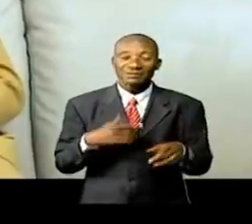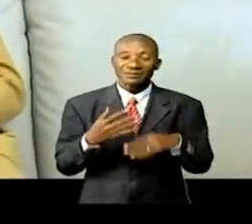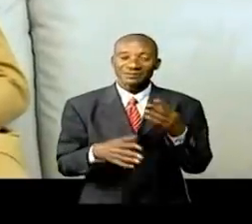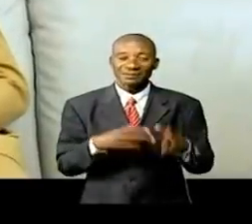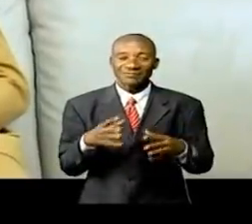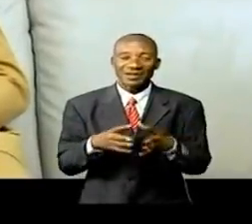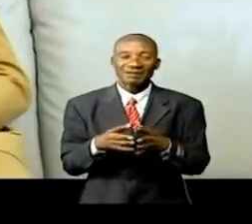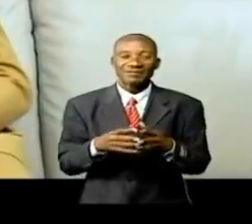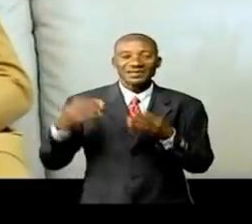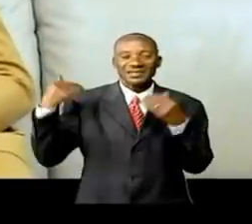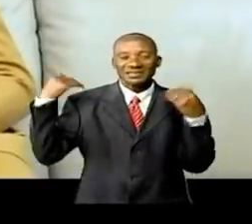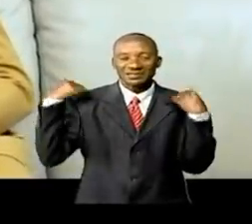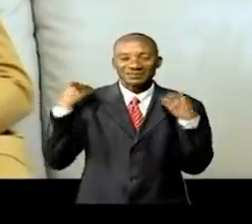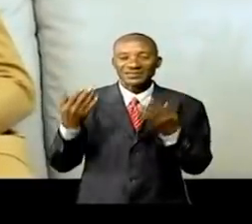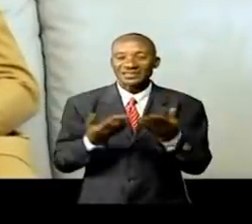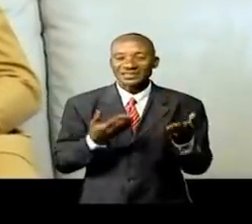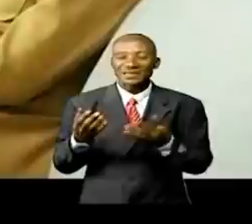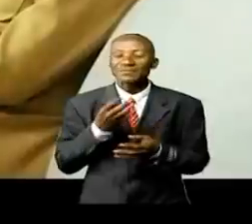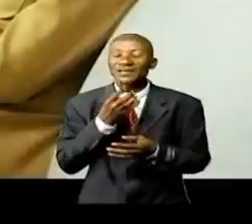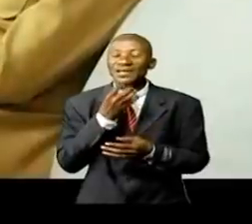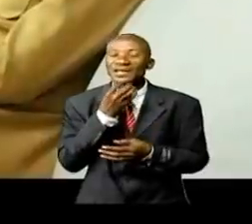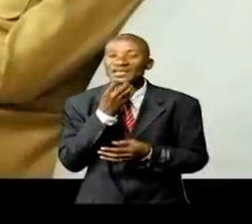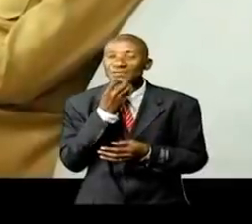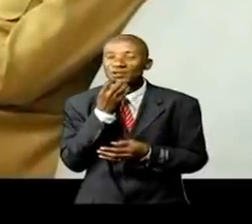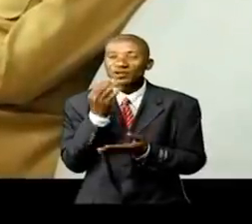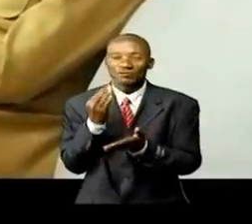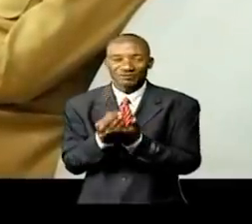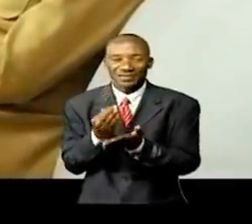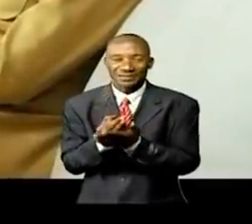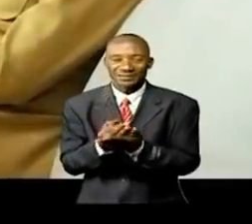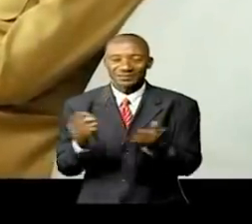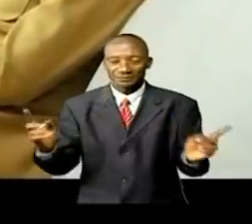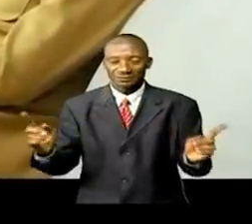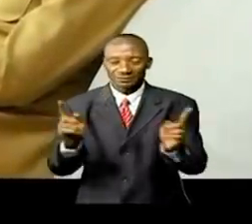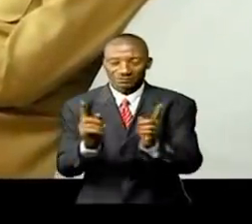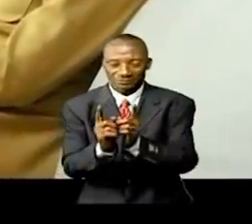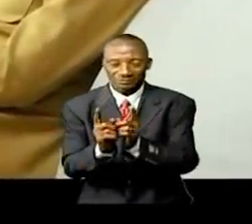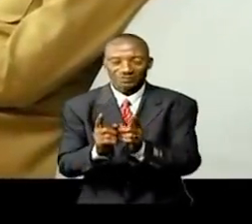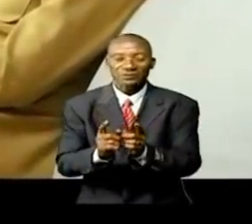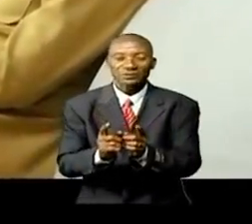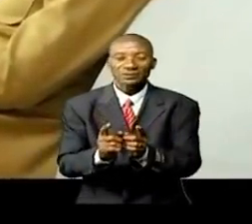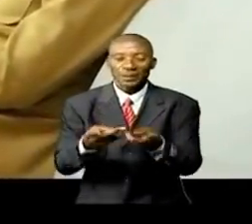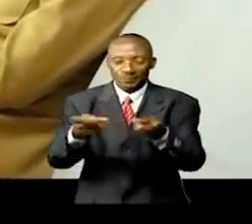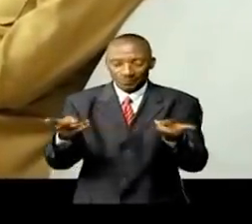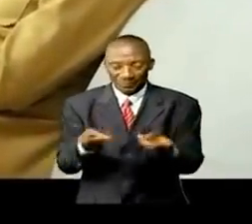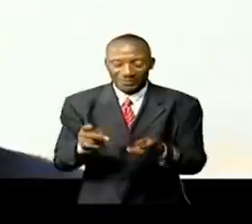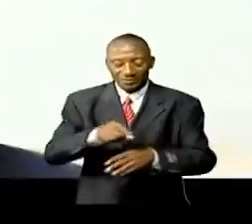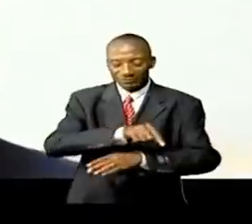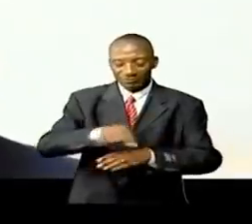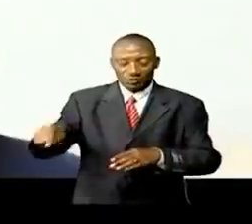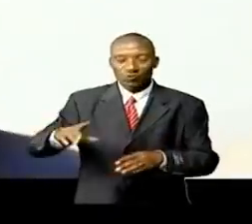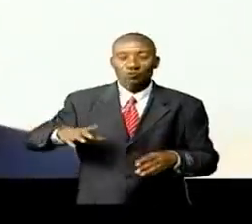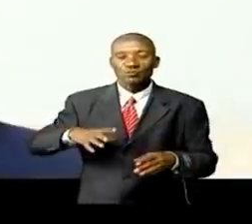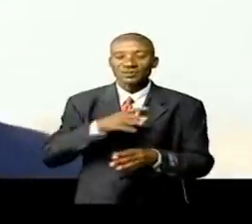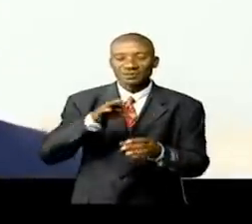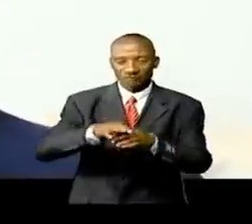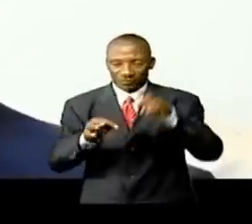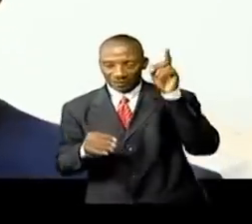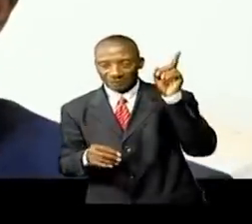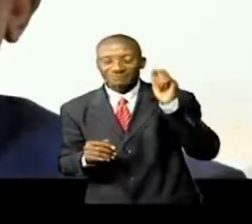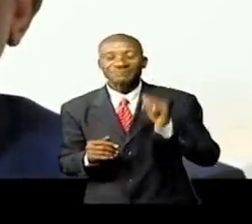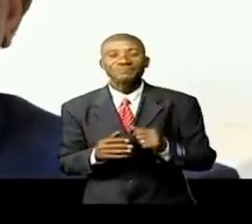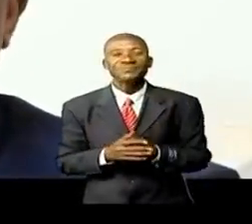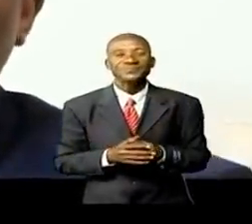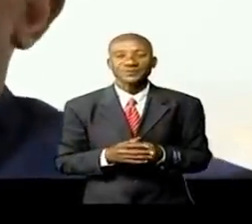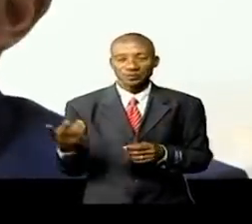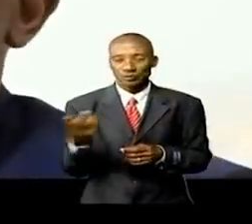de l'inspection générale des finances, IGF, Jules Alinguete, au siège de la Commission électorale nationale indépendante. Ensemble, ils ont